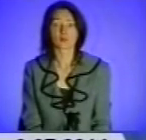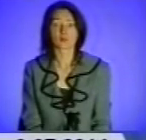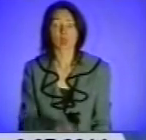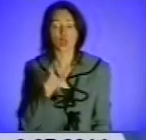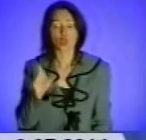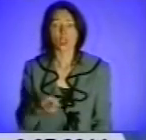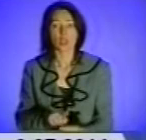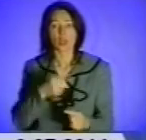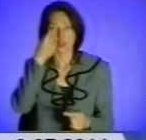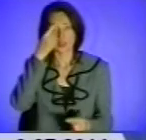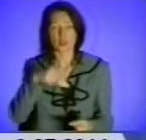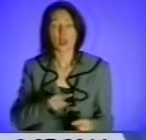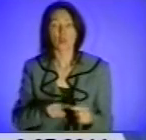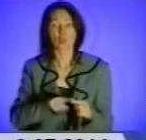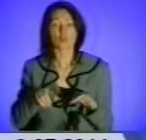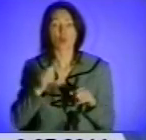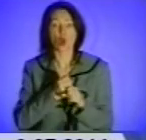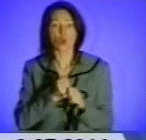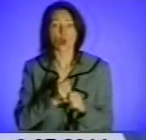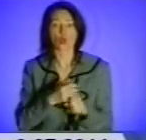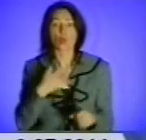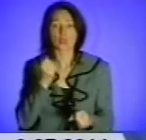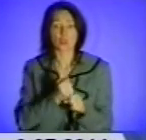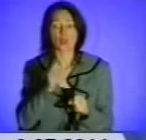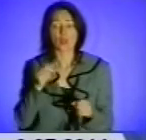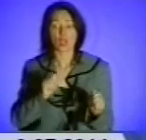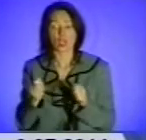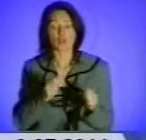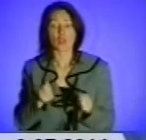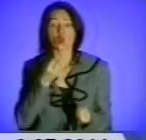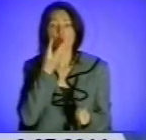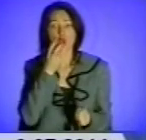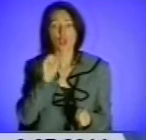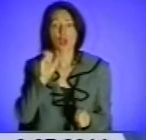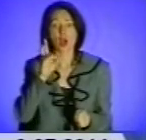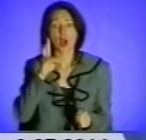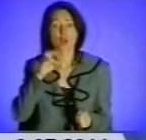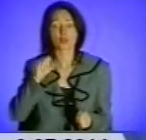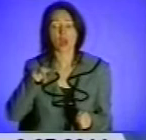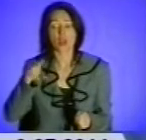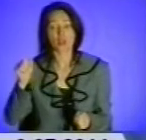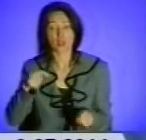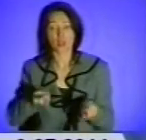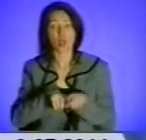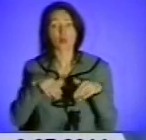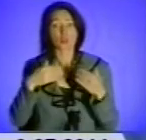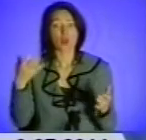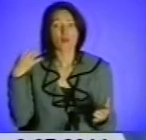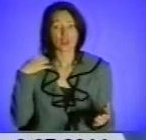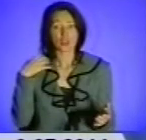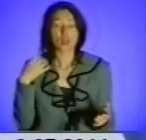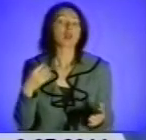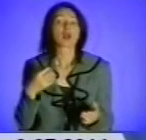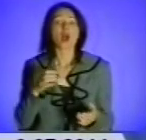Людина, яка знає оперативну роботу, принциповий керівник і хороший аналітик. Так представив начальник управління МВС України в області